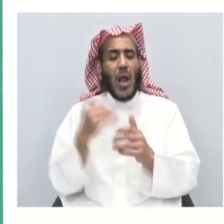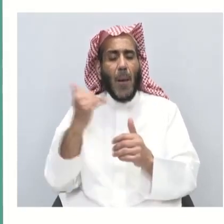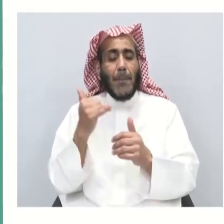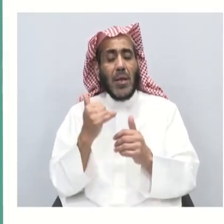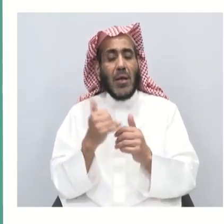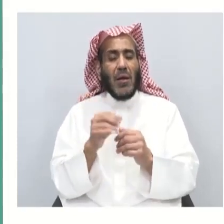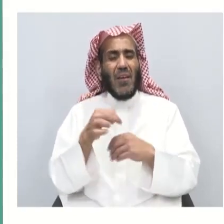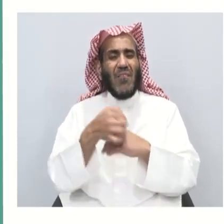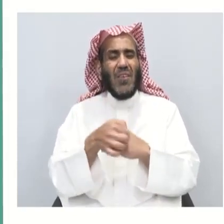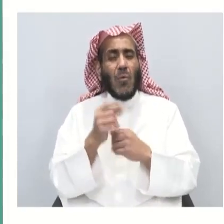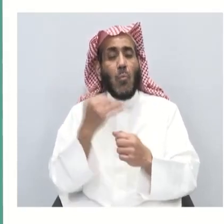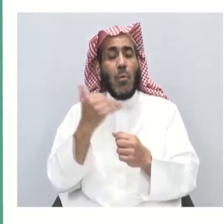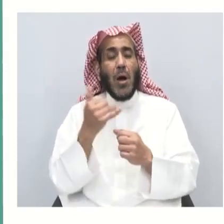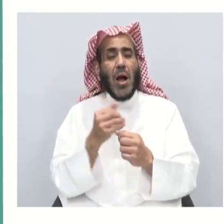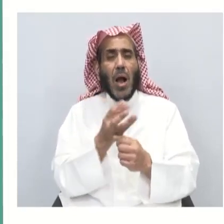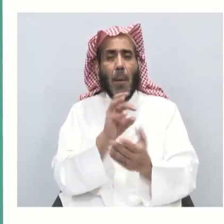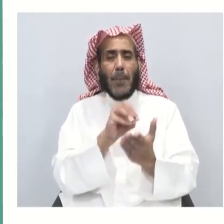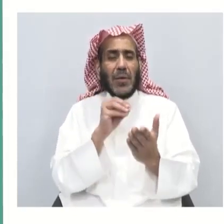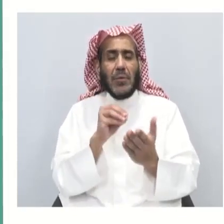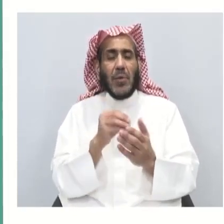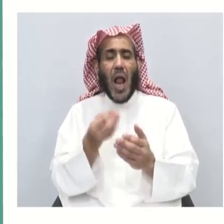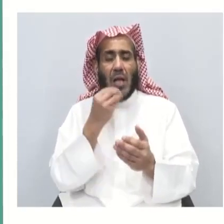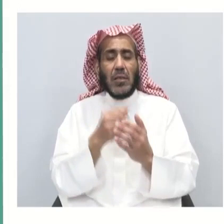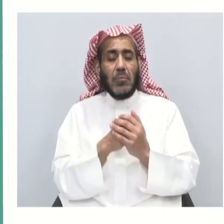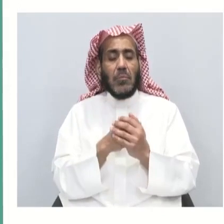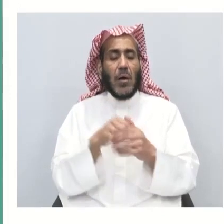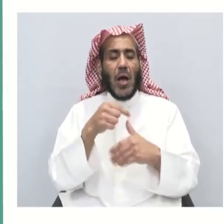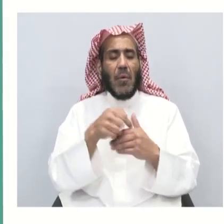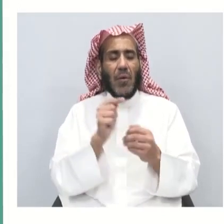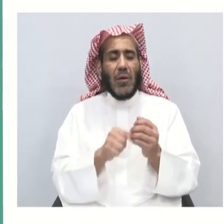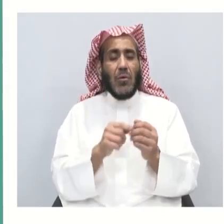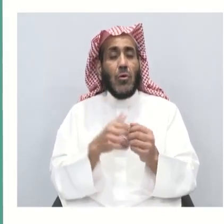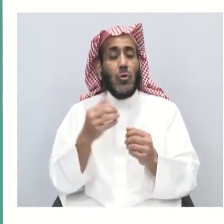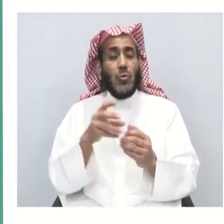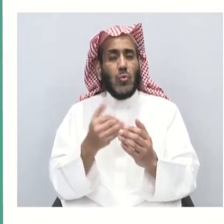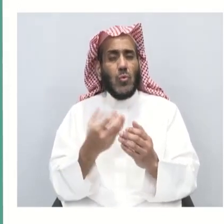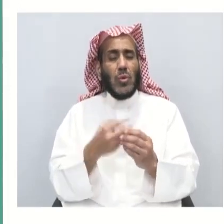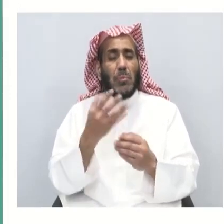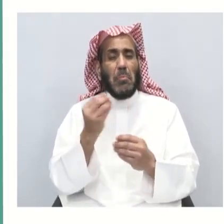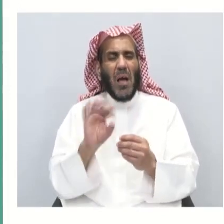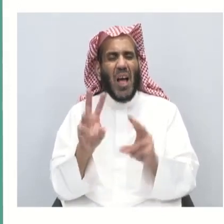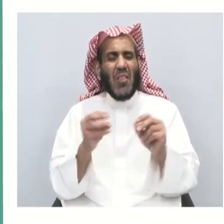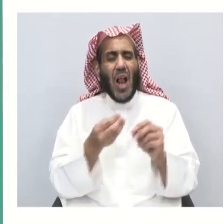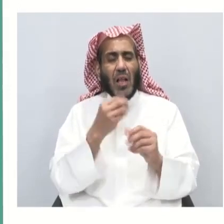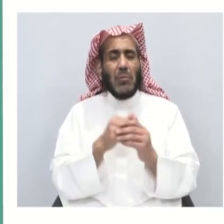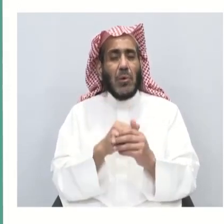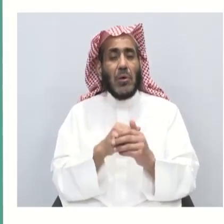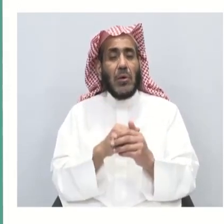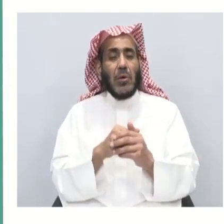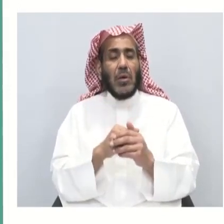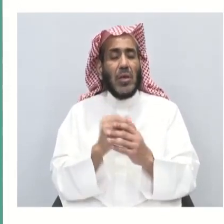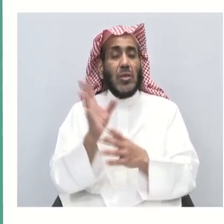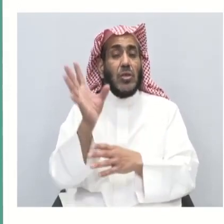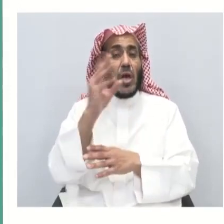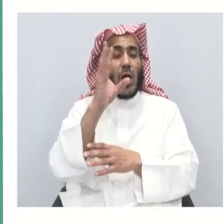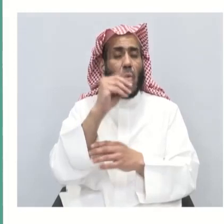في ذوات الفلقة مهمة كمصدر للأطعمة، أما الفلقتين فهي تنتج بعض الأطعمة، وأيضا